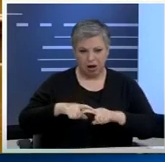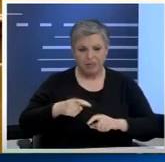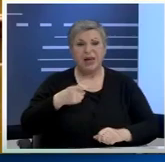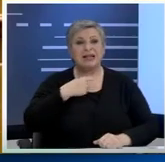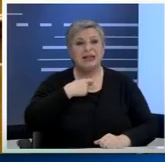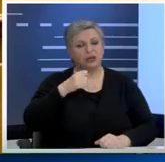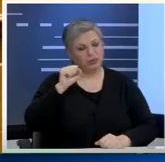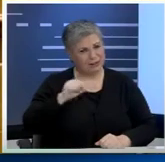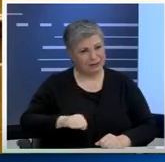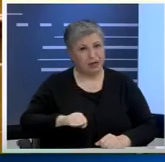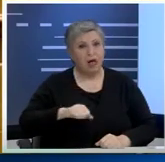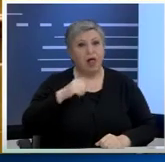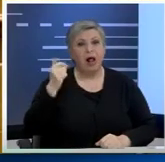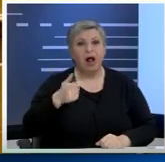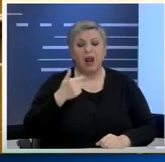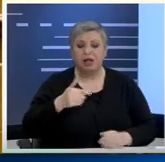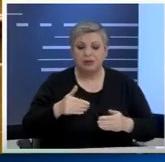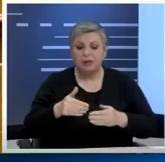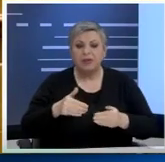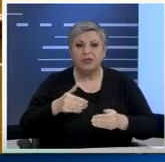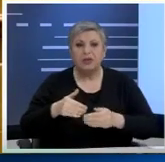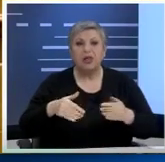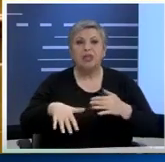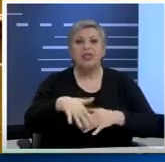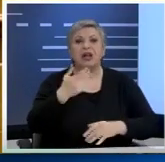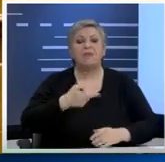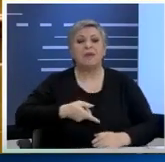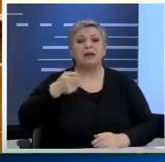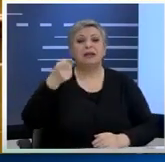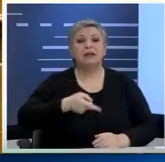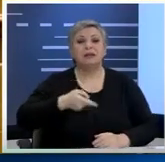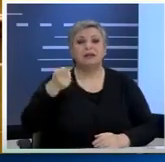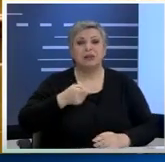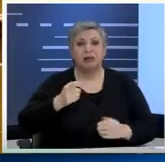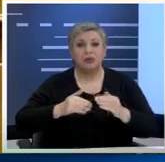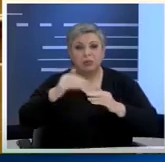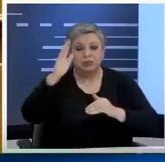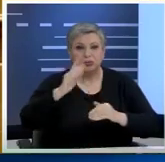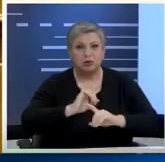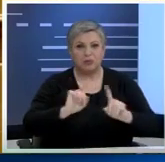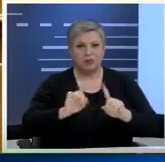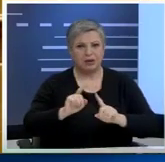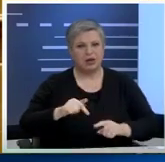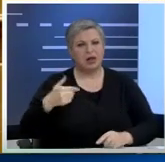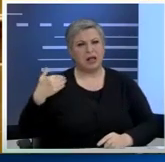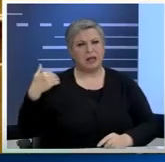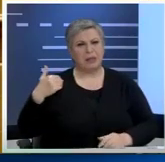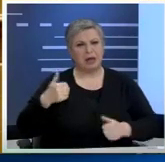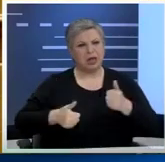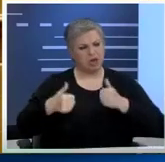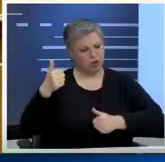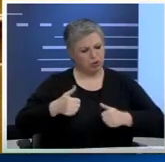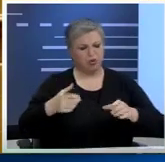κάτω του 15% μεσοπρόθεσμα, κάτι που πετύχαμε τον προηγούμενο Ιούνιο. Τι πέτυχε